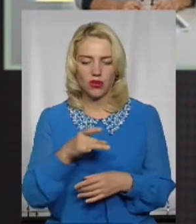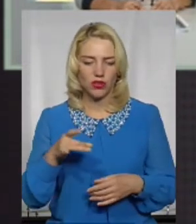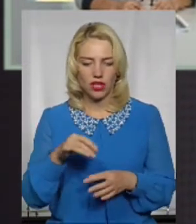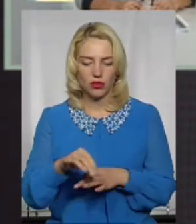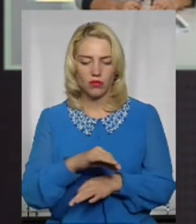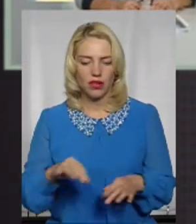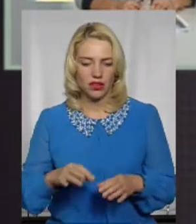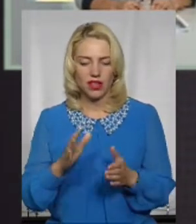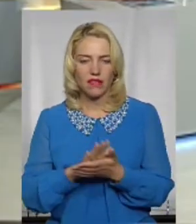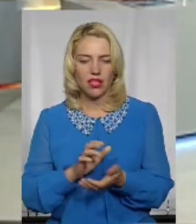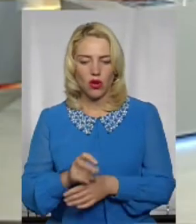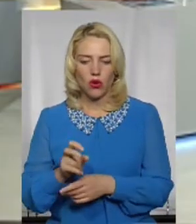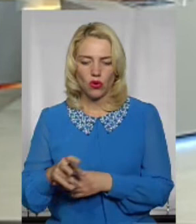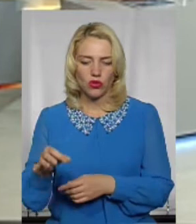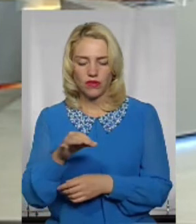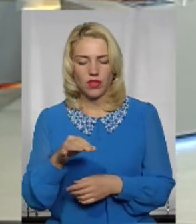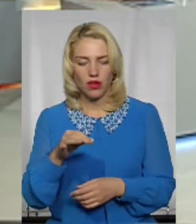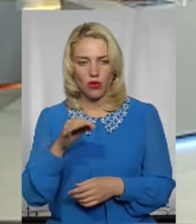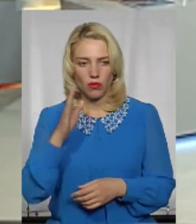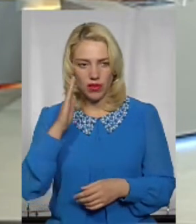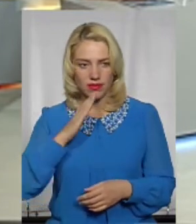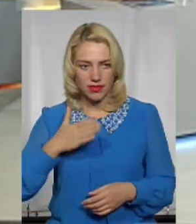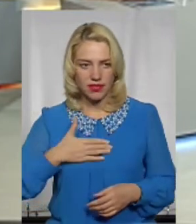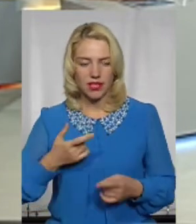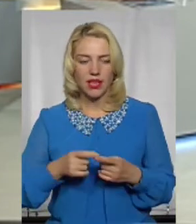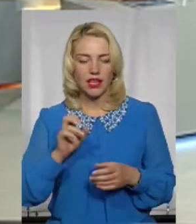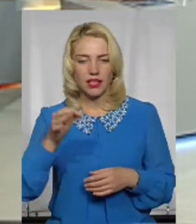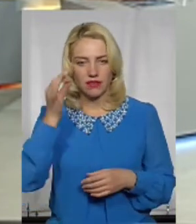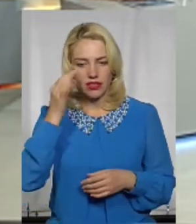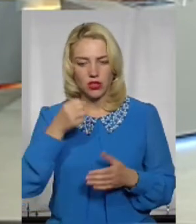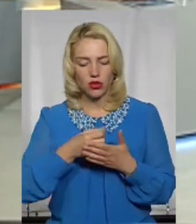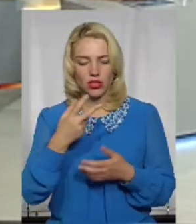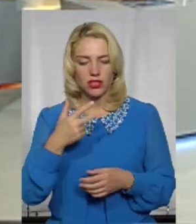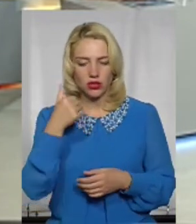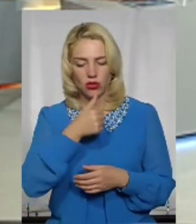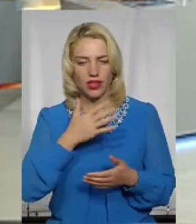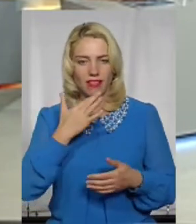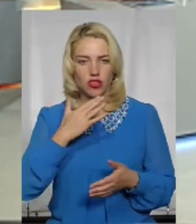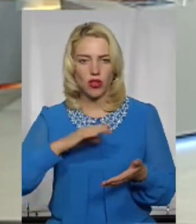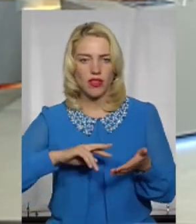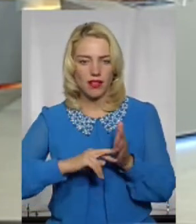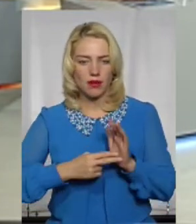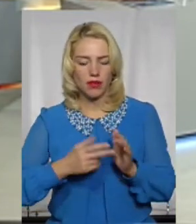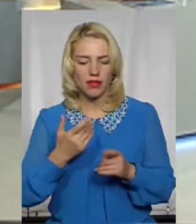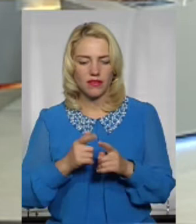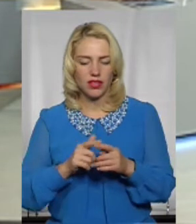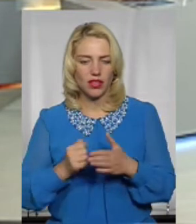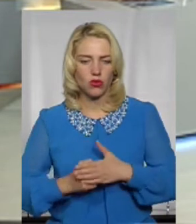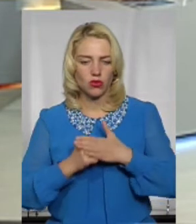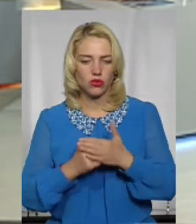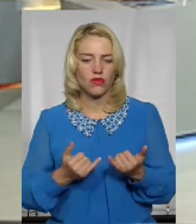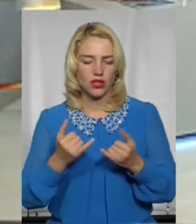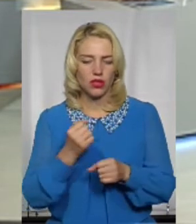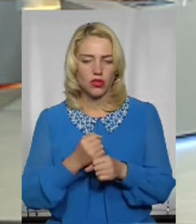у Хмельницькій області. І так, як ви згадали, національний план управління відходами до 30-го року, а він є основою для розроблення планів